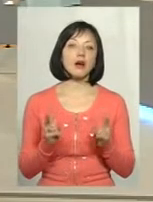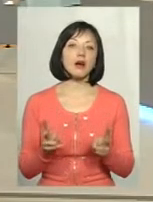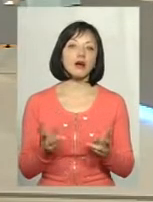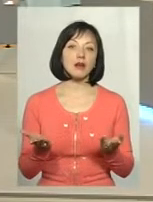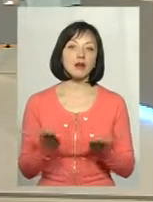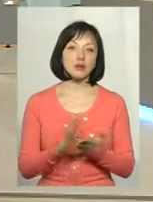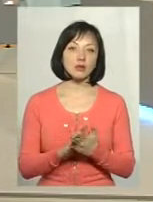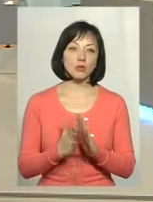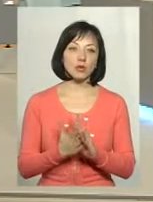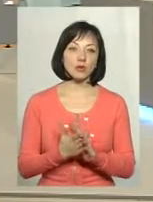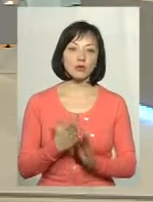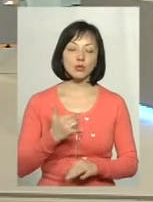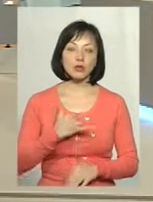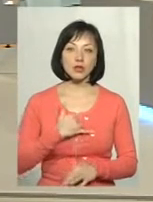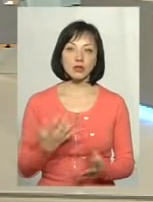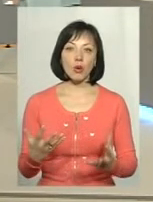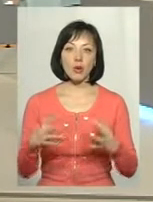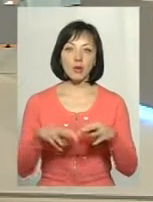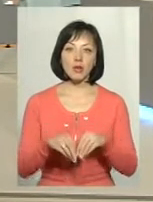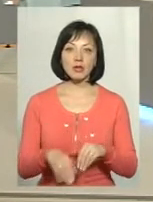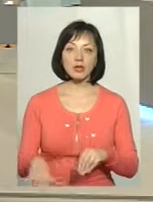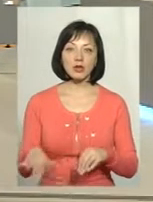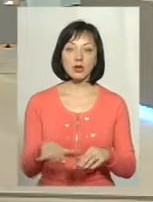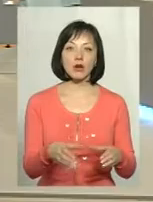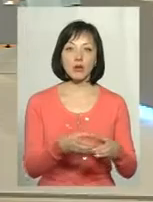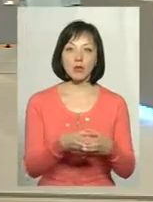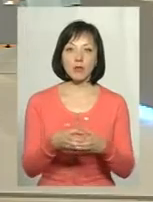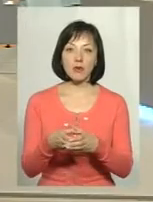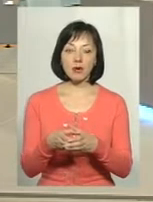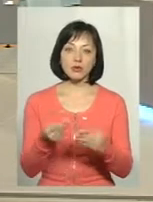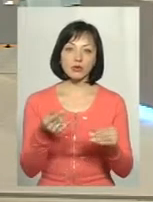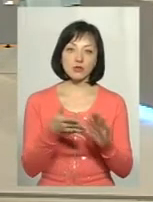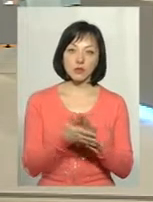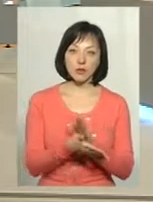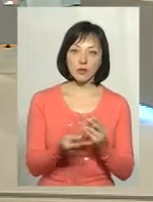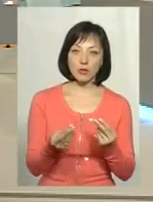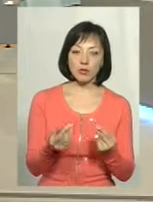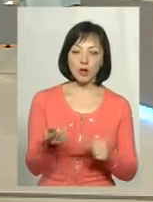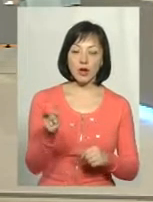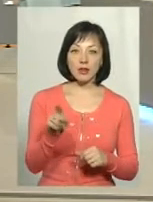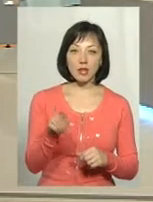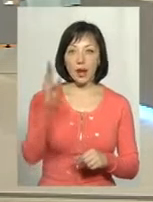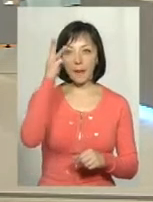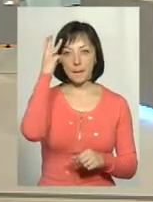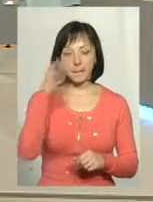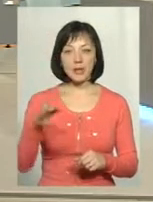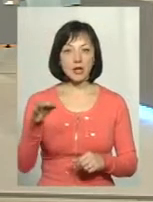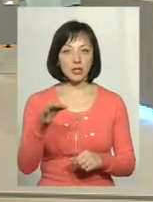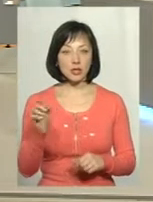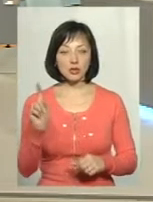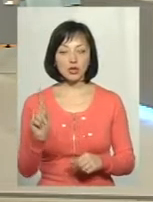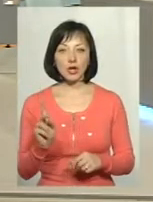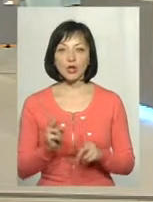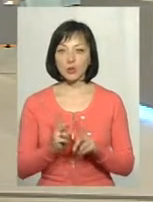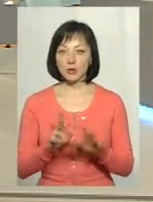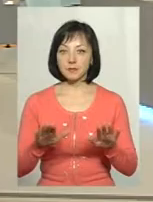Яка ситуація в наших об'єднаних територіальних громадах з освоєнням коштів? Адже Хмельниччина, хоча й друга